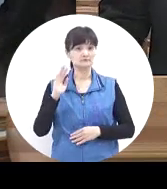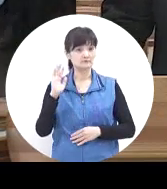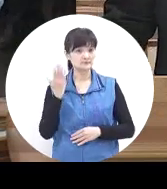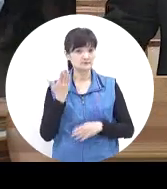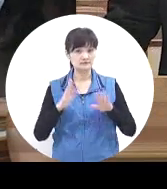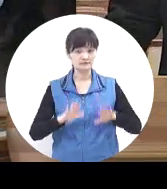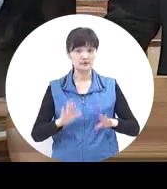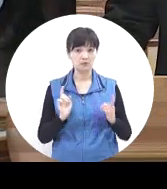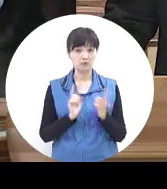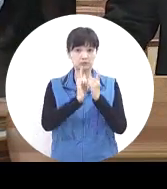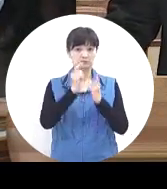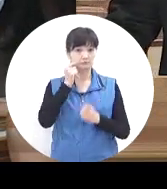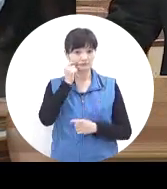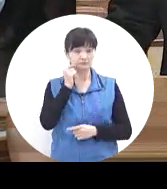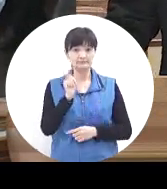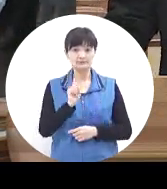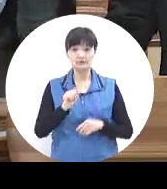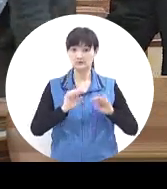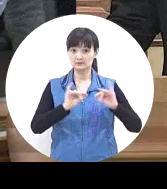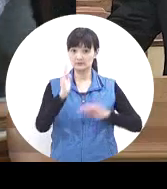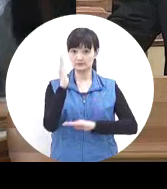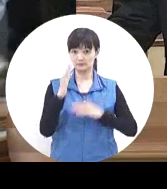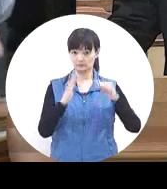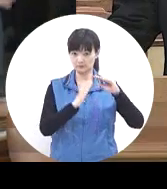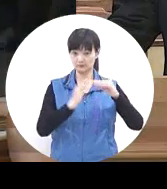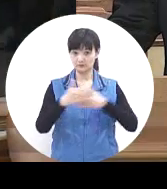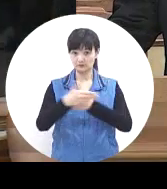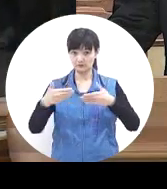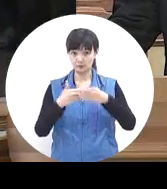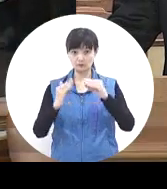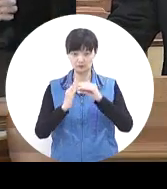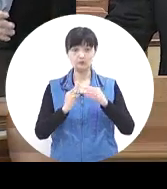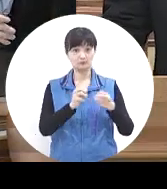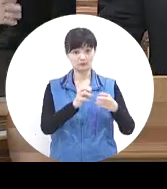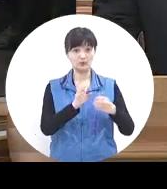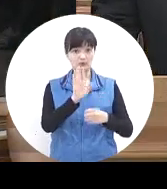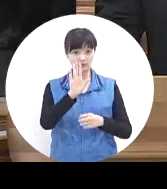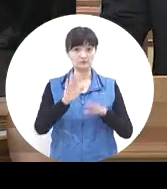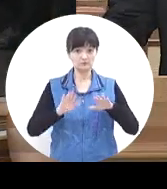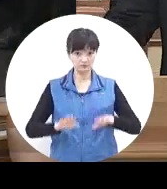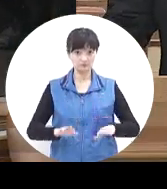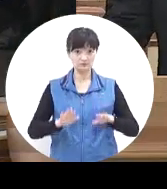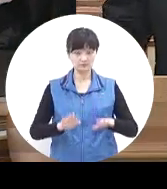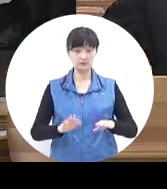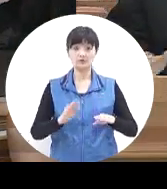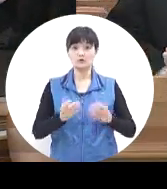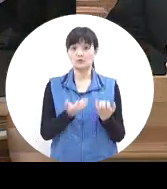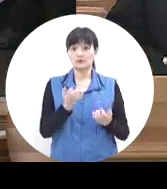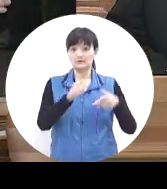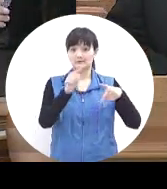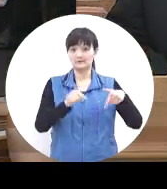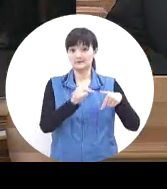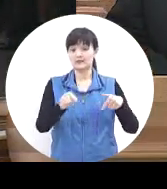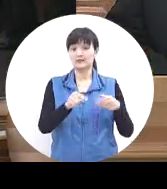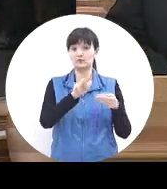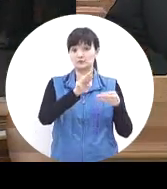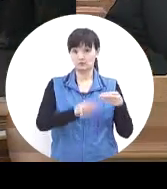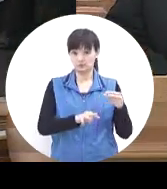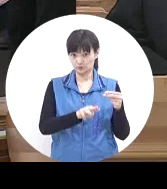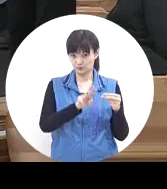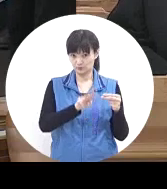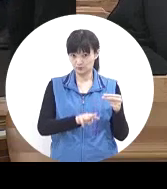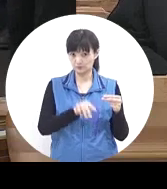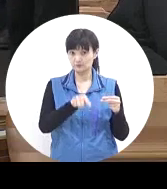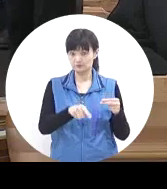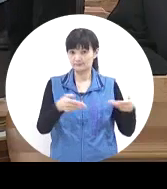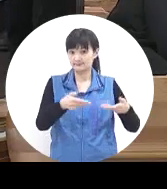之前也跟我们地震局、交通局也做一个规划，就是市长就是建议说，温宅郡在开发期间，要